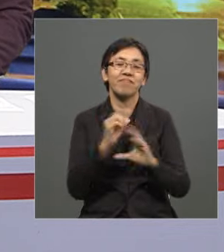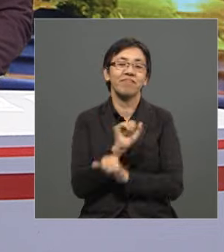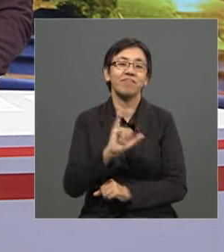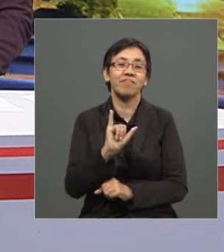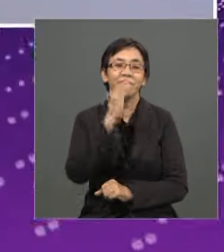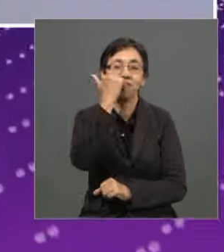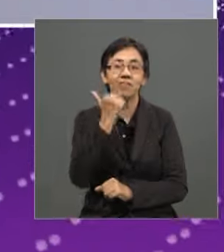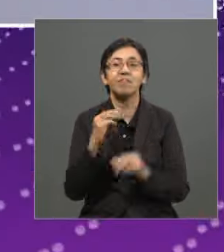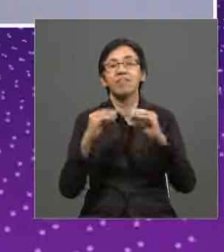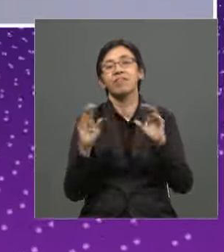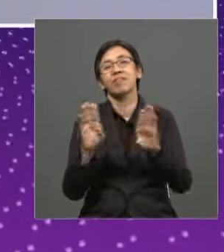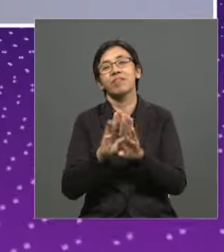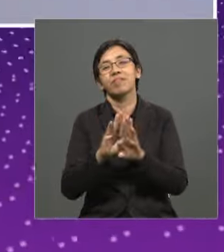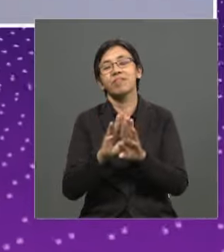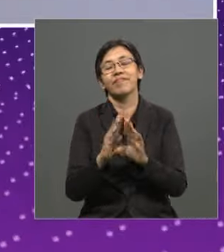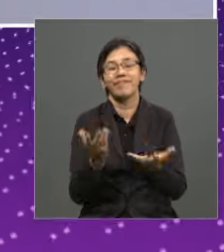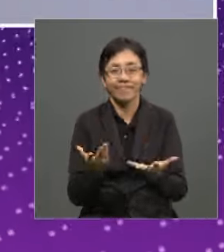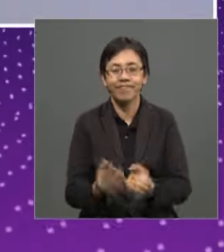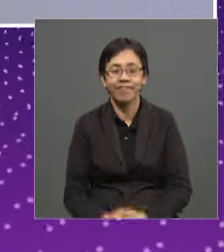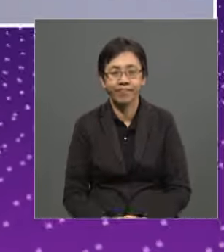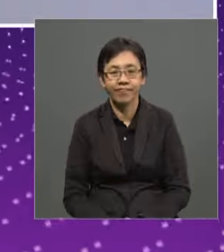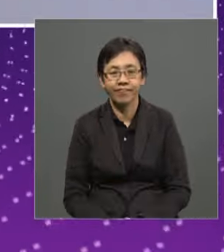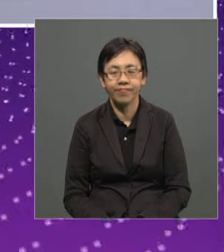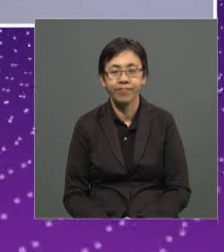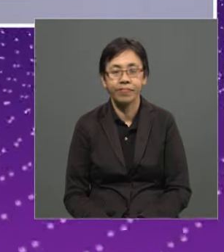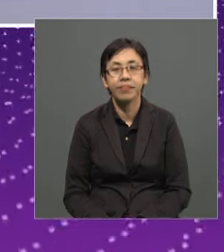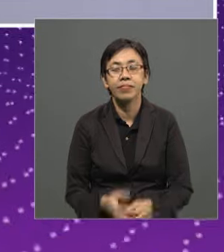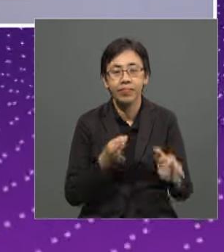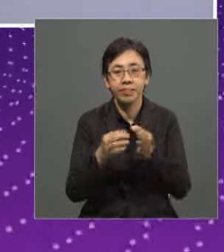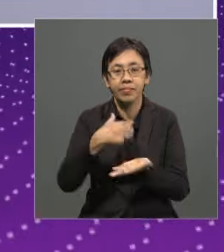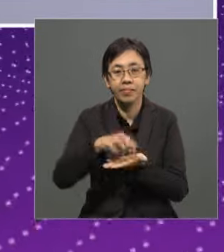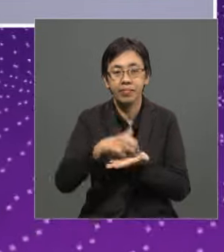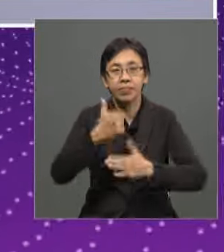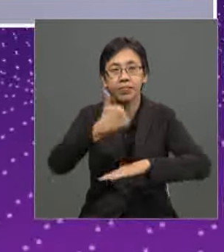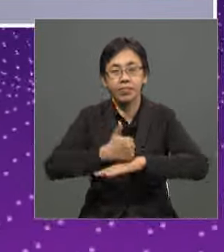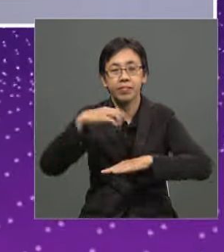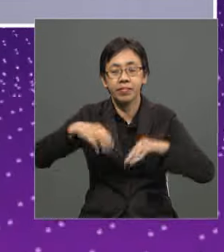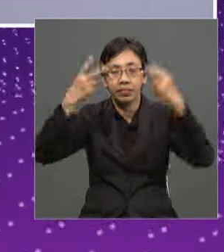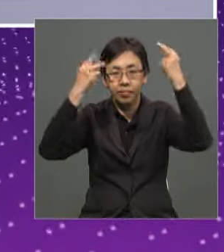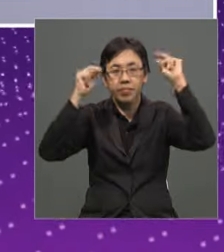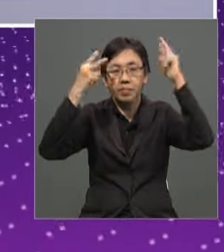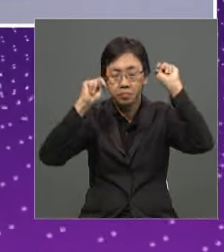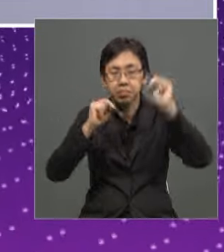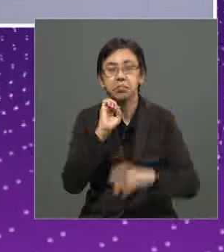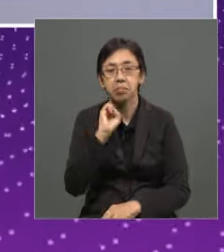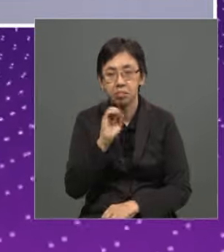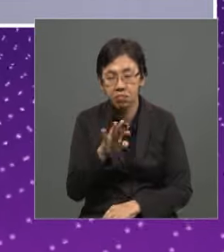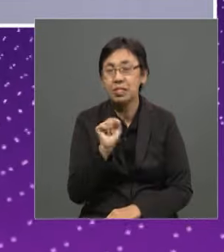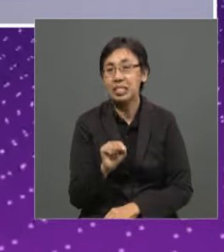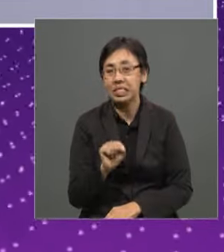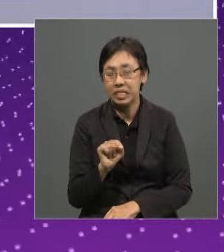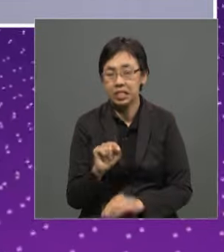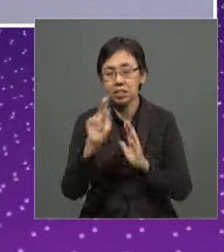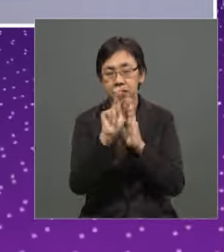ว่าปิดประชุมไปก่อนนะคะทีนี้ก็ต้องมาย้ำนะคะว่ารัฐมนตรีประจำสำนักนายกรัฐมนตรีเนี่ยบอกว่าเรื่องนี้แล